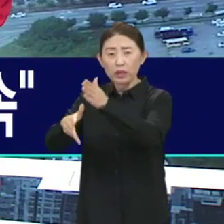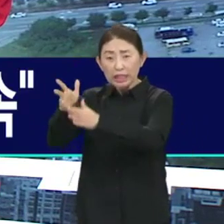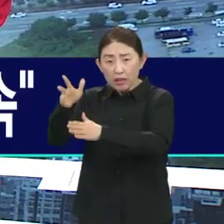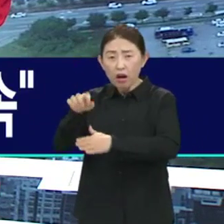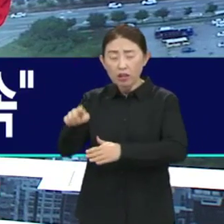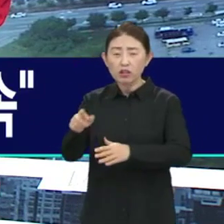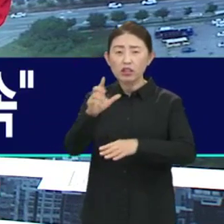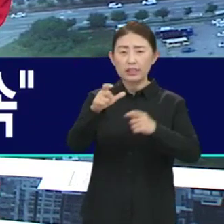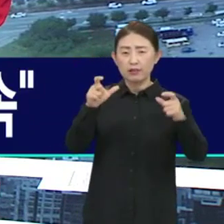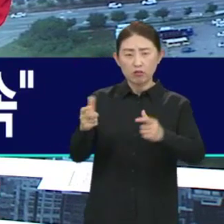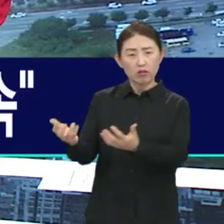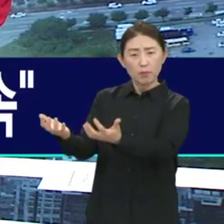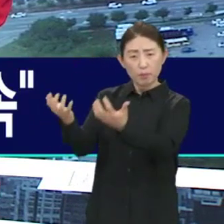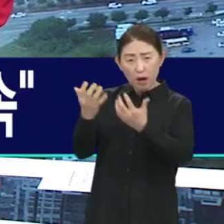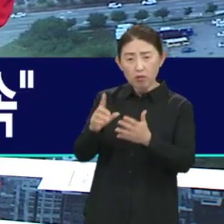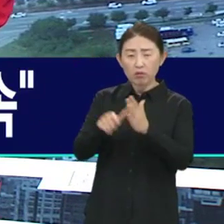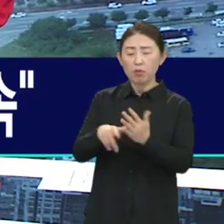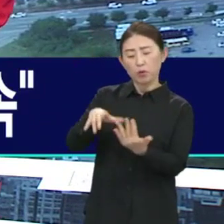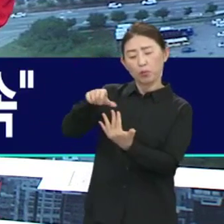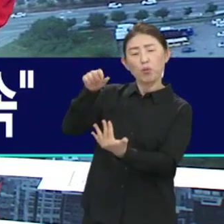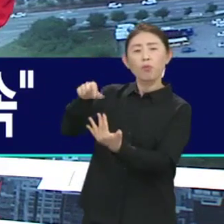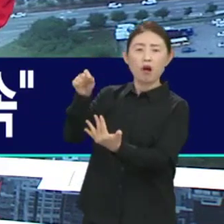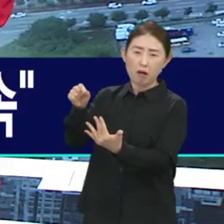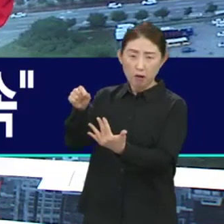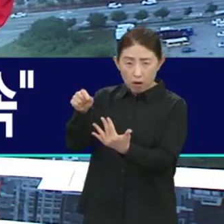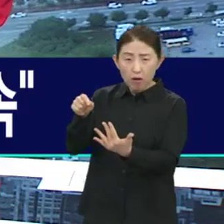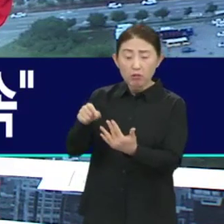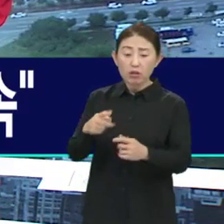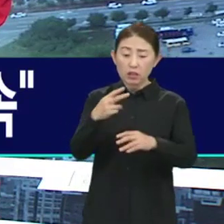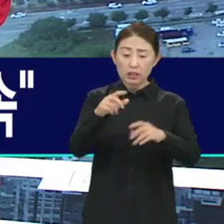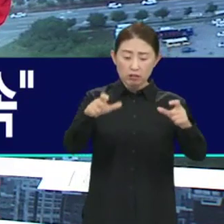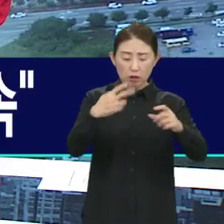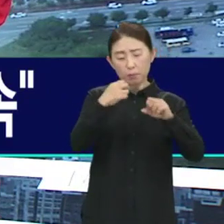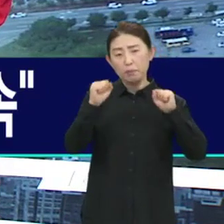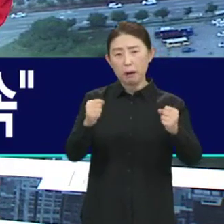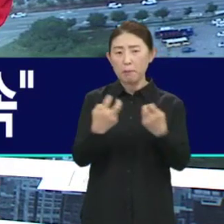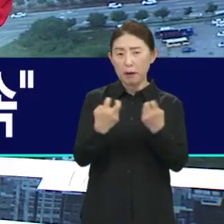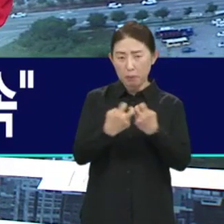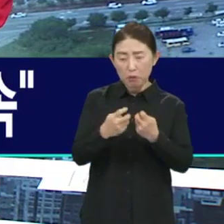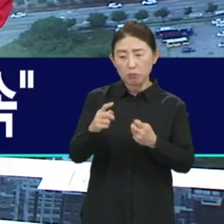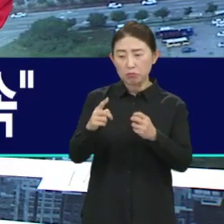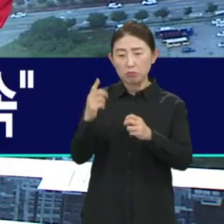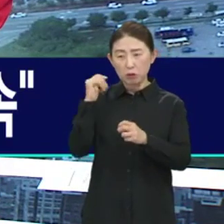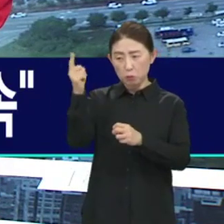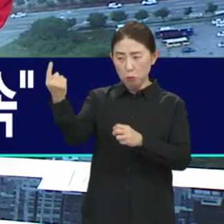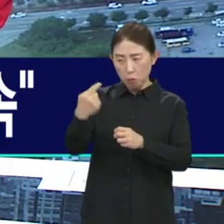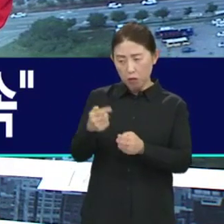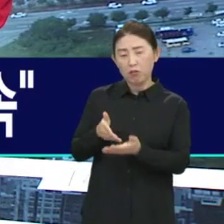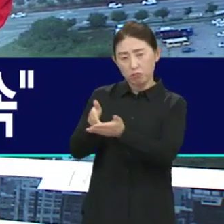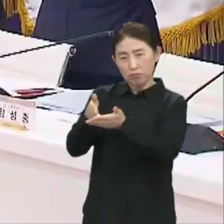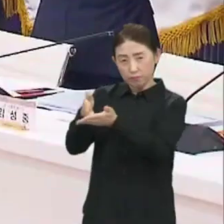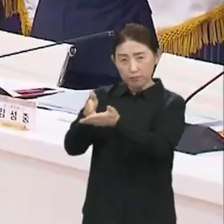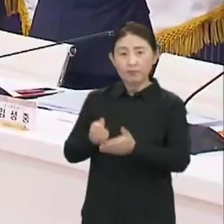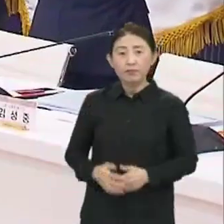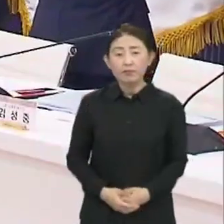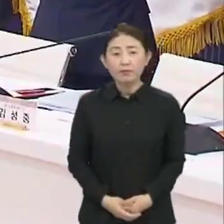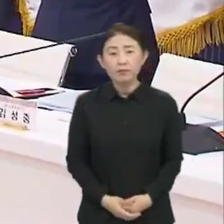이전 시 우선권 부여 등 지방 소멸을 막기 위한 현안을 건의했습니다. 김철진 기자의 보도입니다.